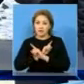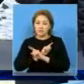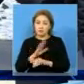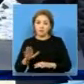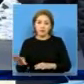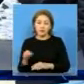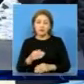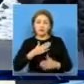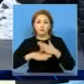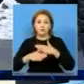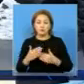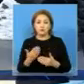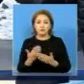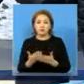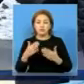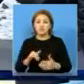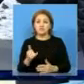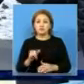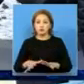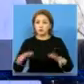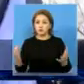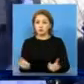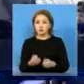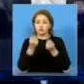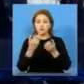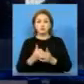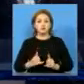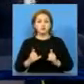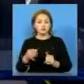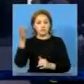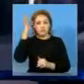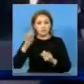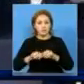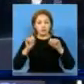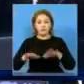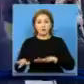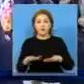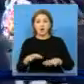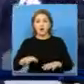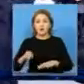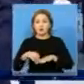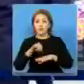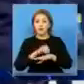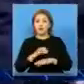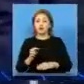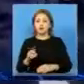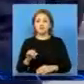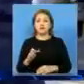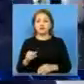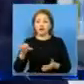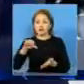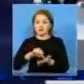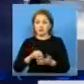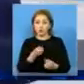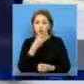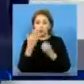барлығы да қуанып отыр, сол Семейдің рухын көтеру үшін. Ескерткіштің ашылу салтанатына облыс әкімінің орынбасары Руслан Хамбаров қатысты.